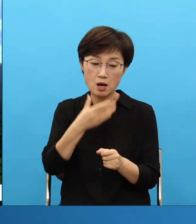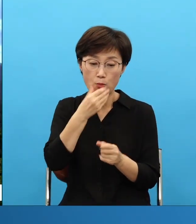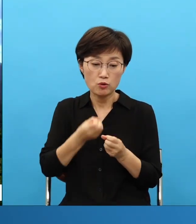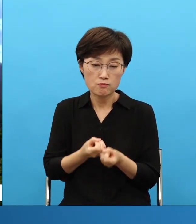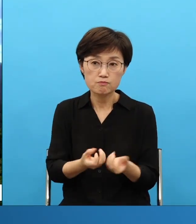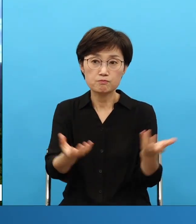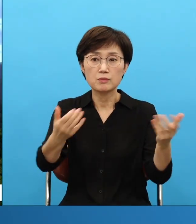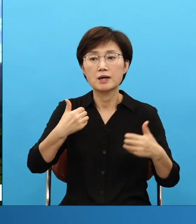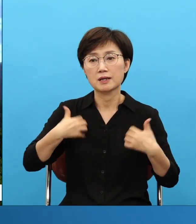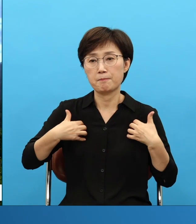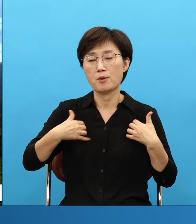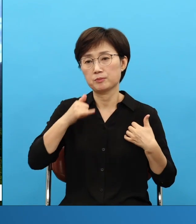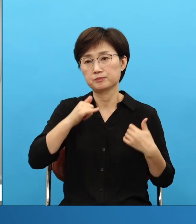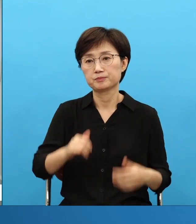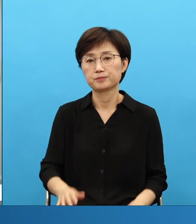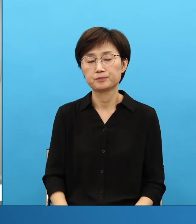기뻐.